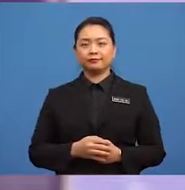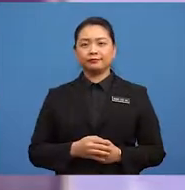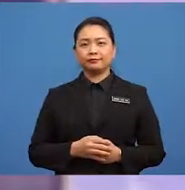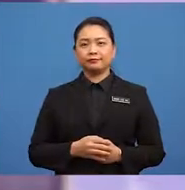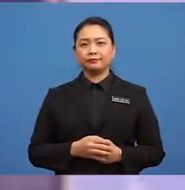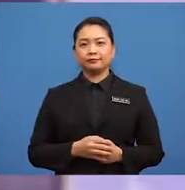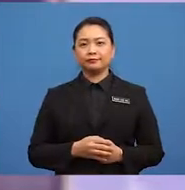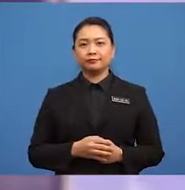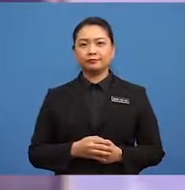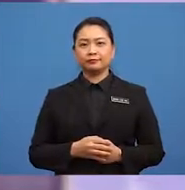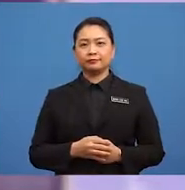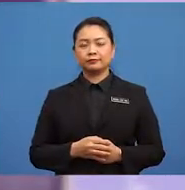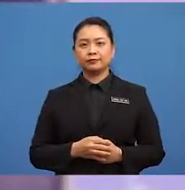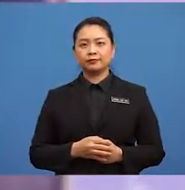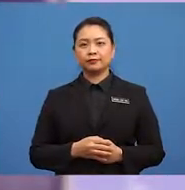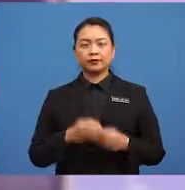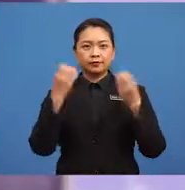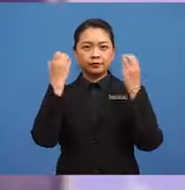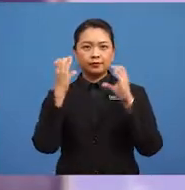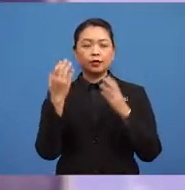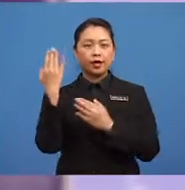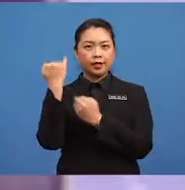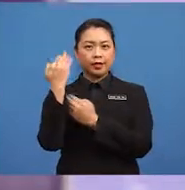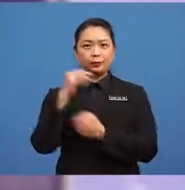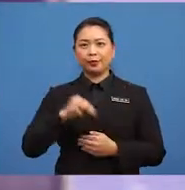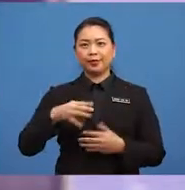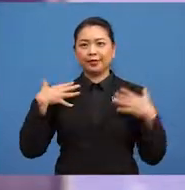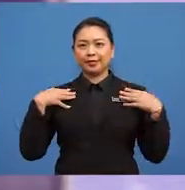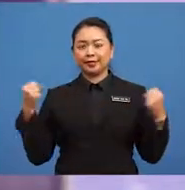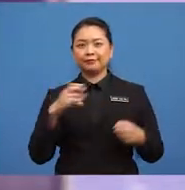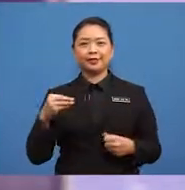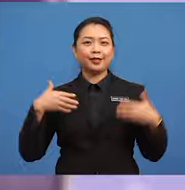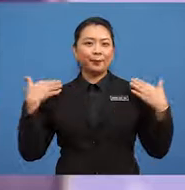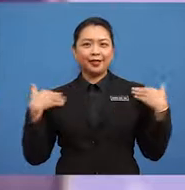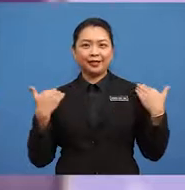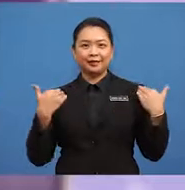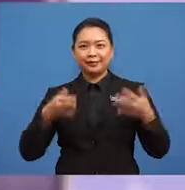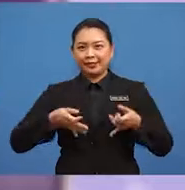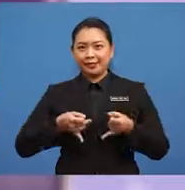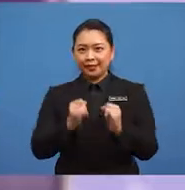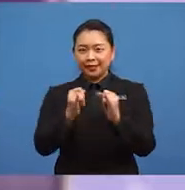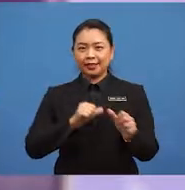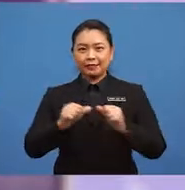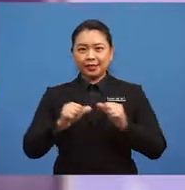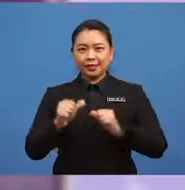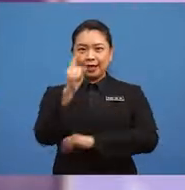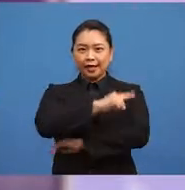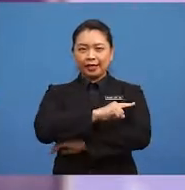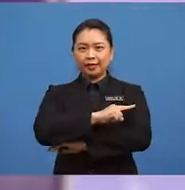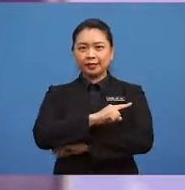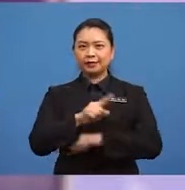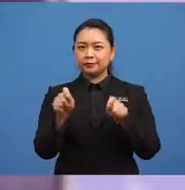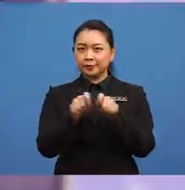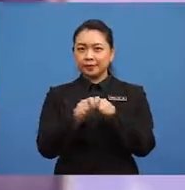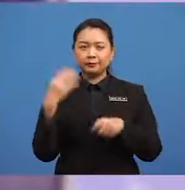Presin 161. Cikgu harap murid-murid sihat dan gembira menjalankan aktiviti harian seperti